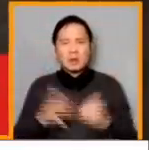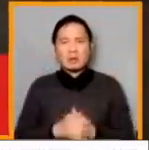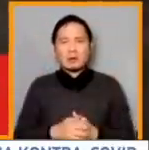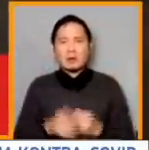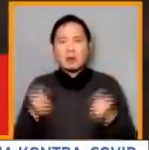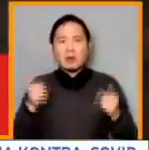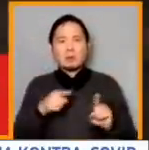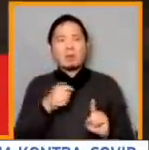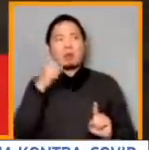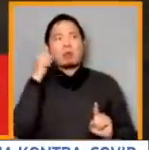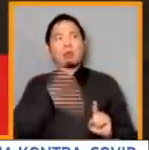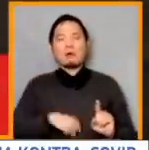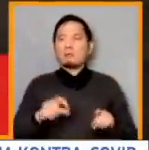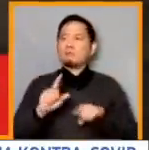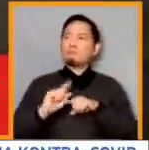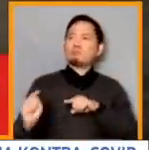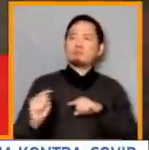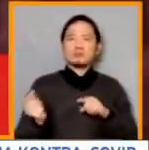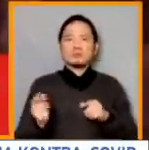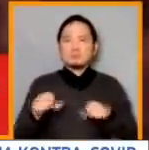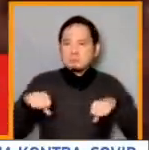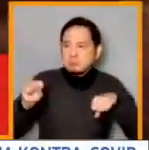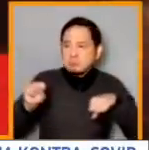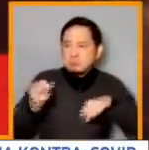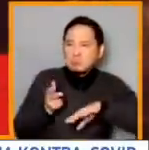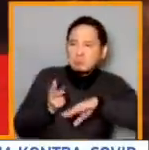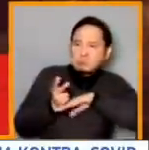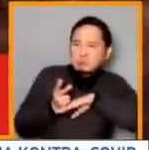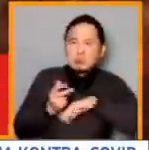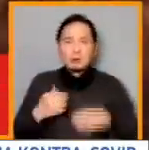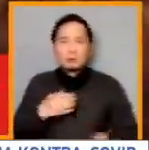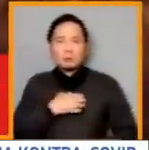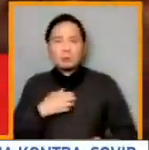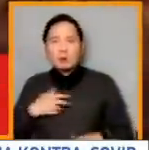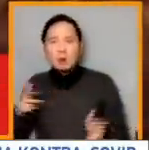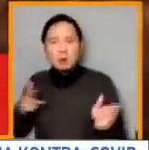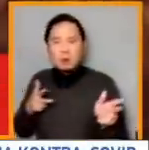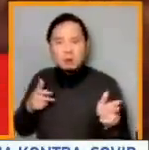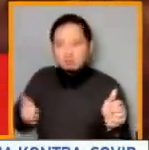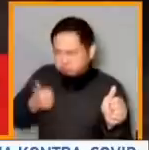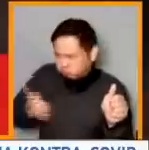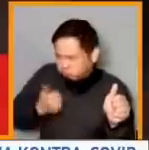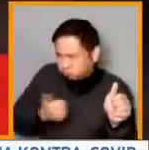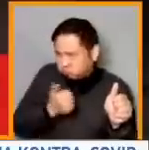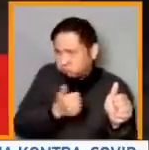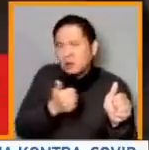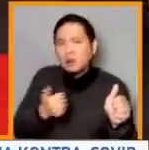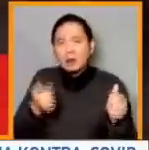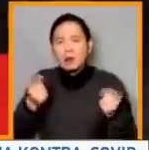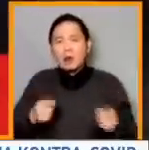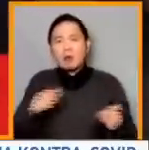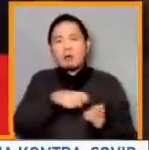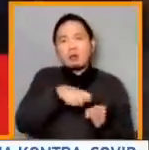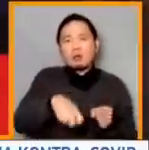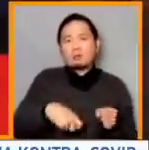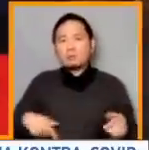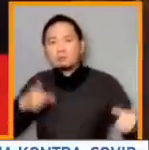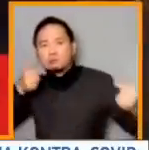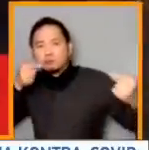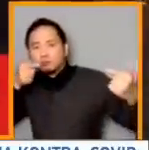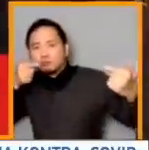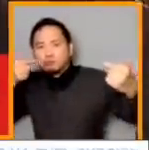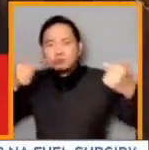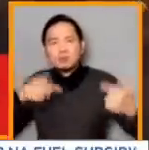dahilan para habulin ng mga pulis. Umabot ang habulan sa Quarry Road sa Binangonan kung saan nangyari ang engkwentro. Dalawang sakay ng motorsiklo ang